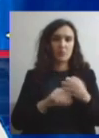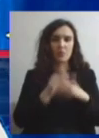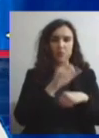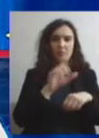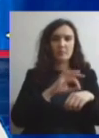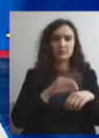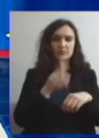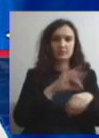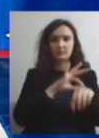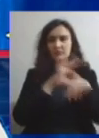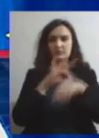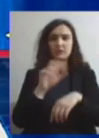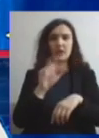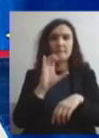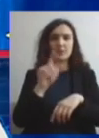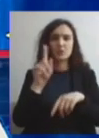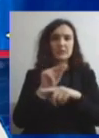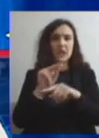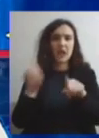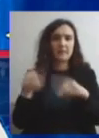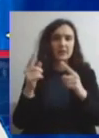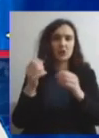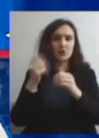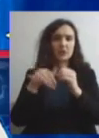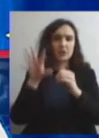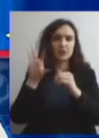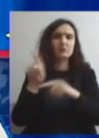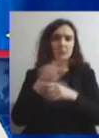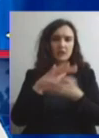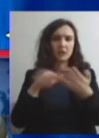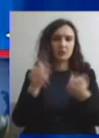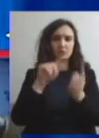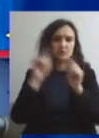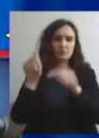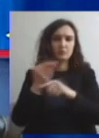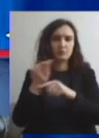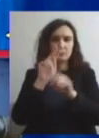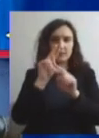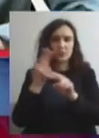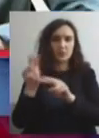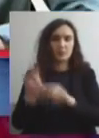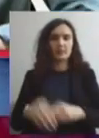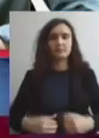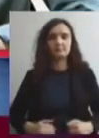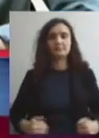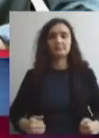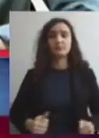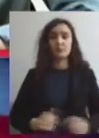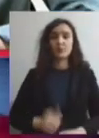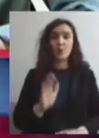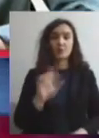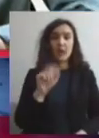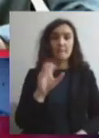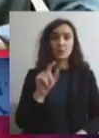გადავიყვანოთ აბასთუმნის სარეაბილიტაციო ცენტრში და იქ განაგრძონ მათ შემდეგი მეთვალყურეობა და მკურნალობა. ანუ მხოლოდ აბასთუმანი